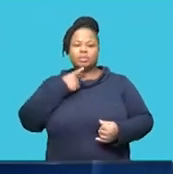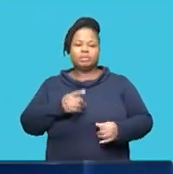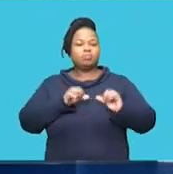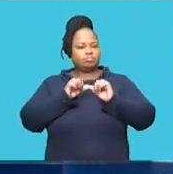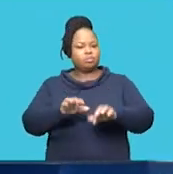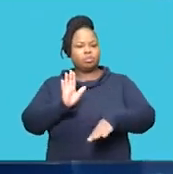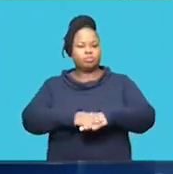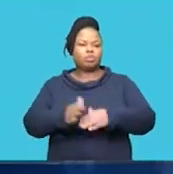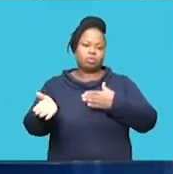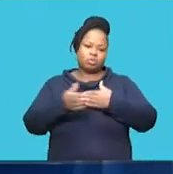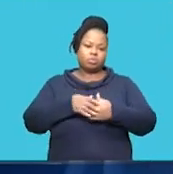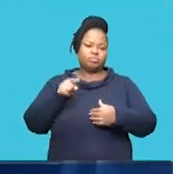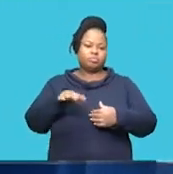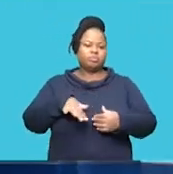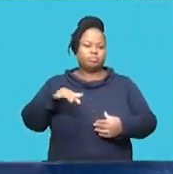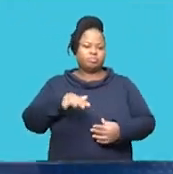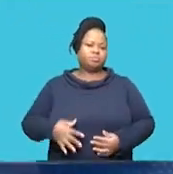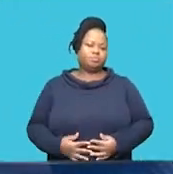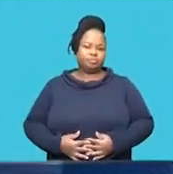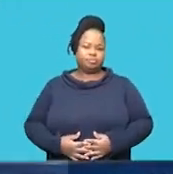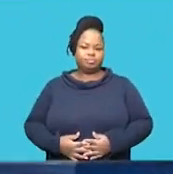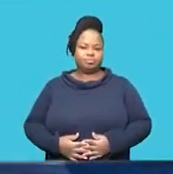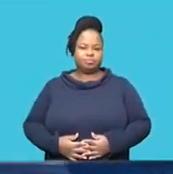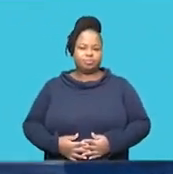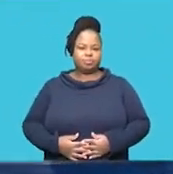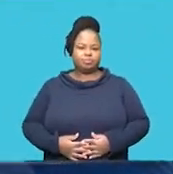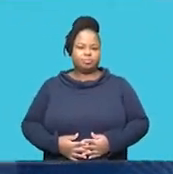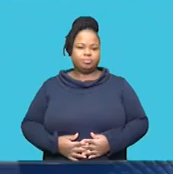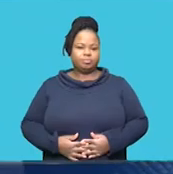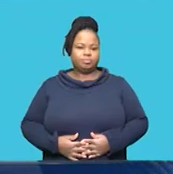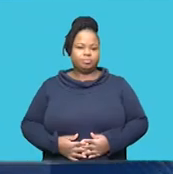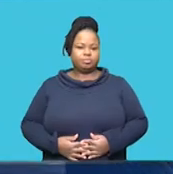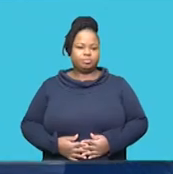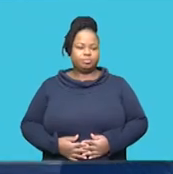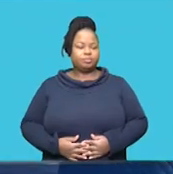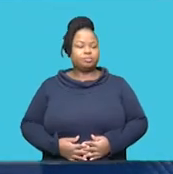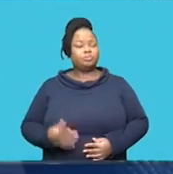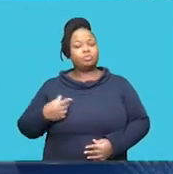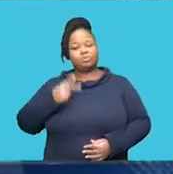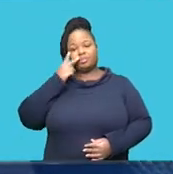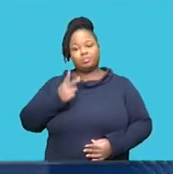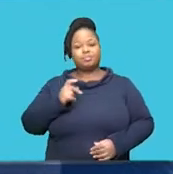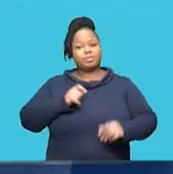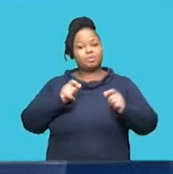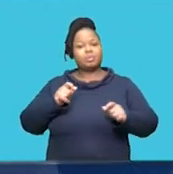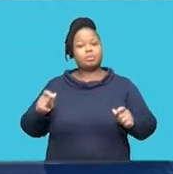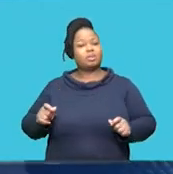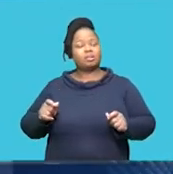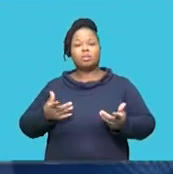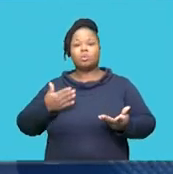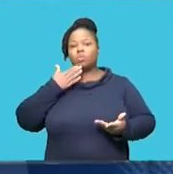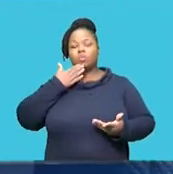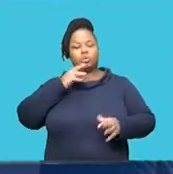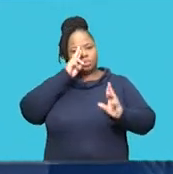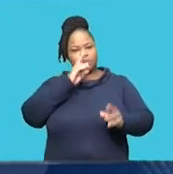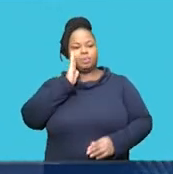kuqhubeka nokuvala de imo itshintshe. Sibona abantu ukuthi abangahloniphi ama rights ama labor laws